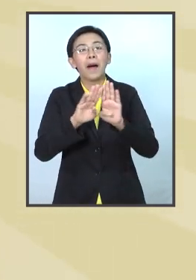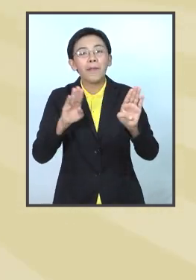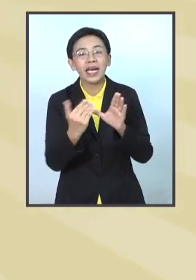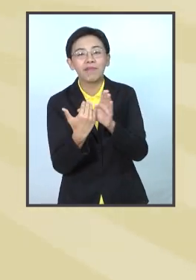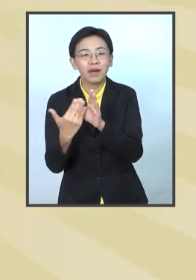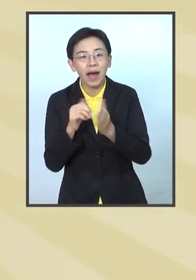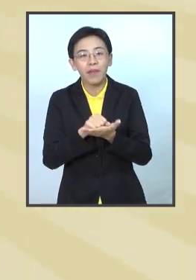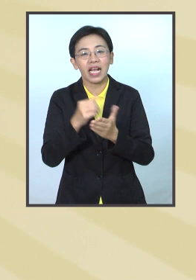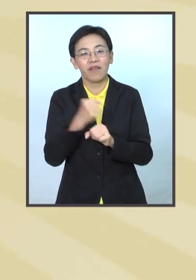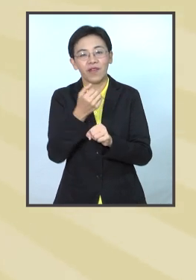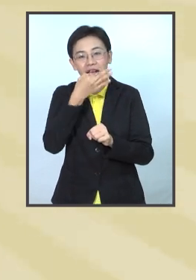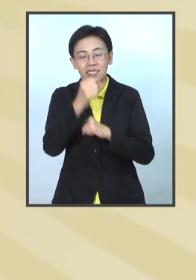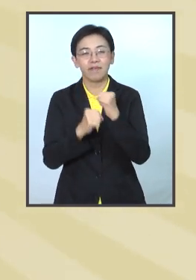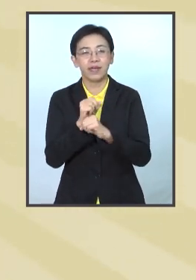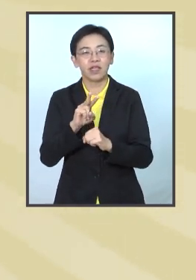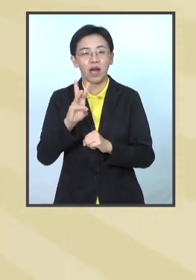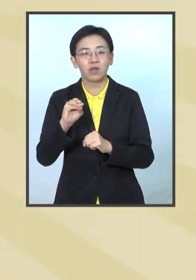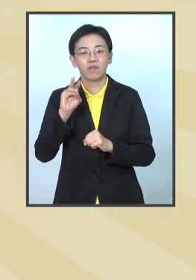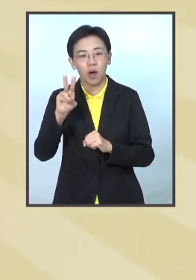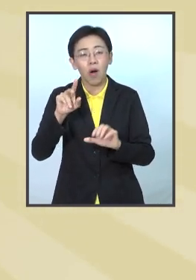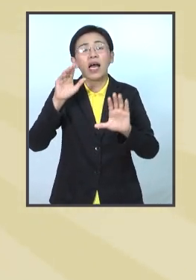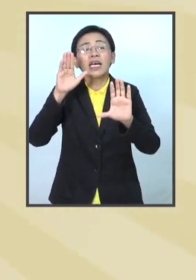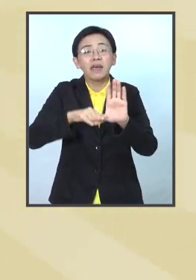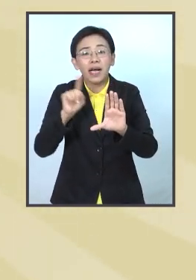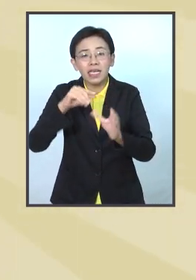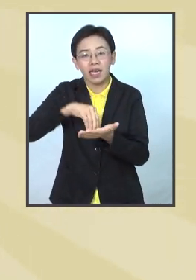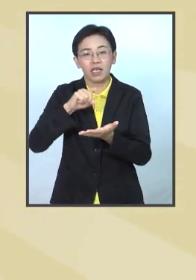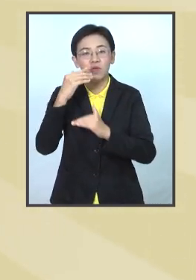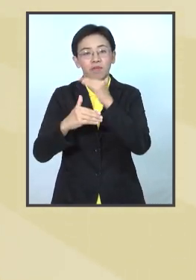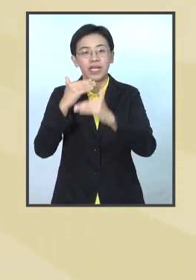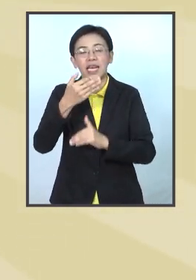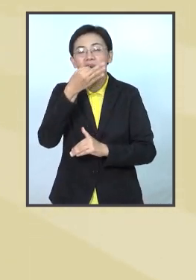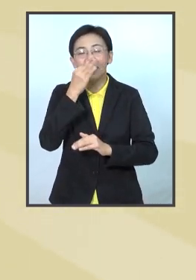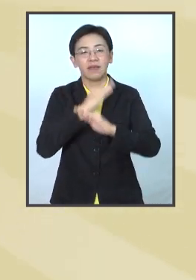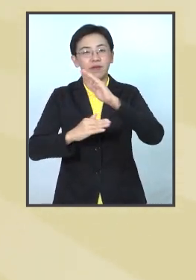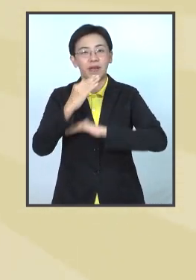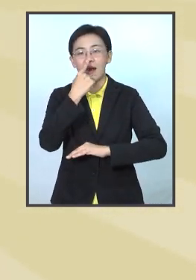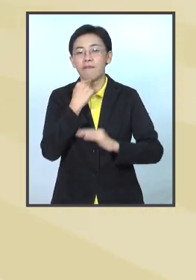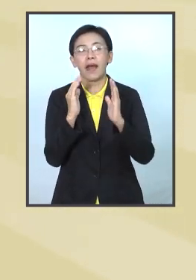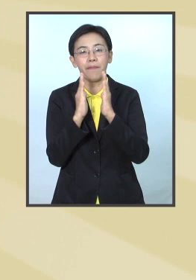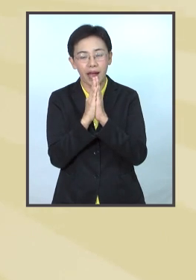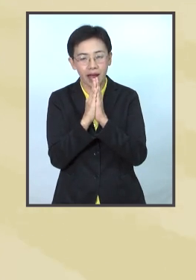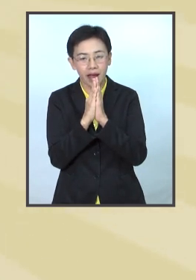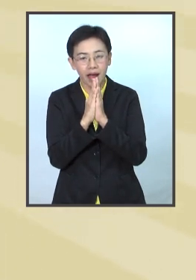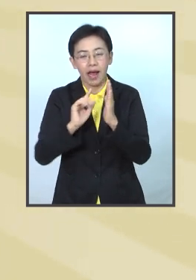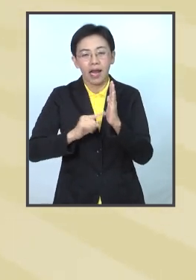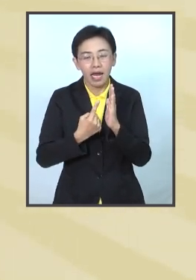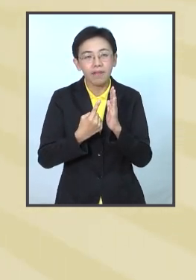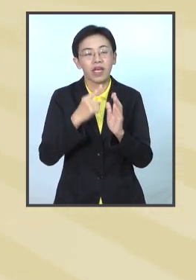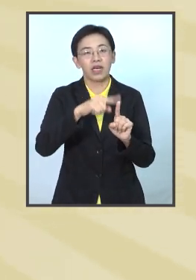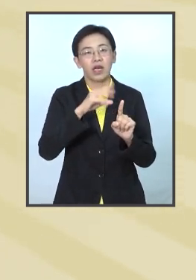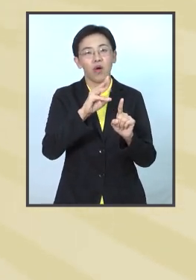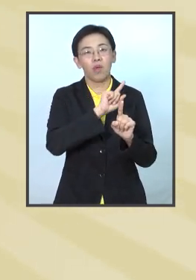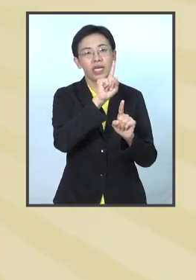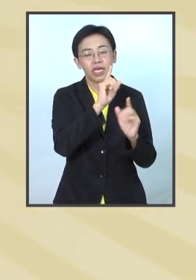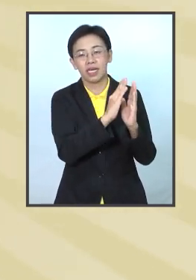ครบริการฝึกอาชีพประจำปี2562สมัครได้ที่ศูนย์พัฒนาศักยภาพและอาชีพคนพิการพระประแดงตั้ง